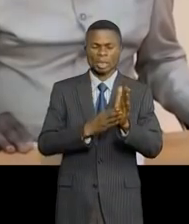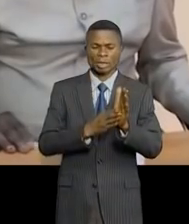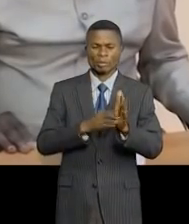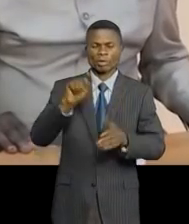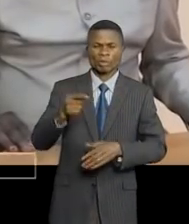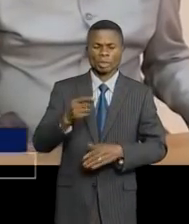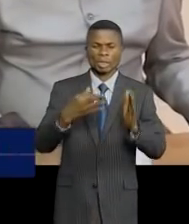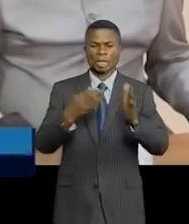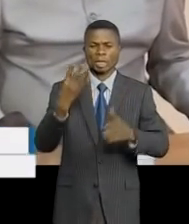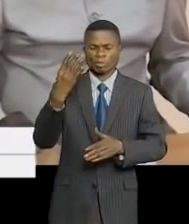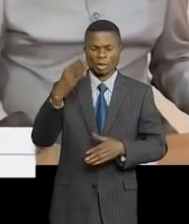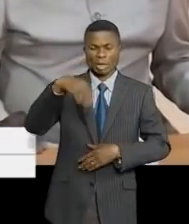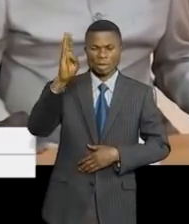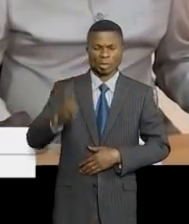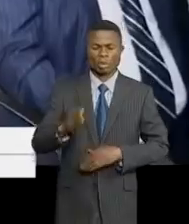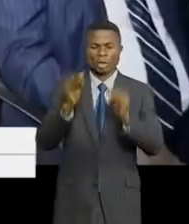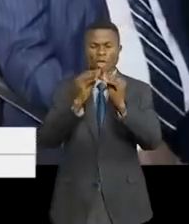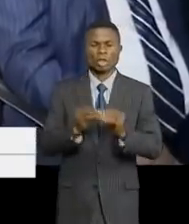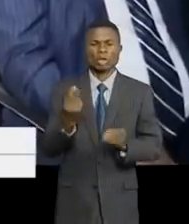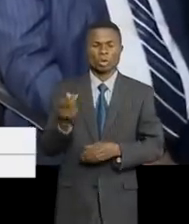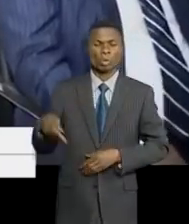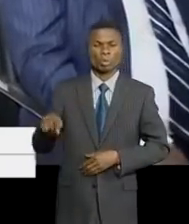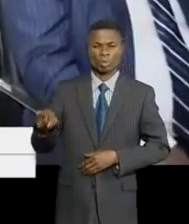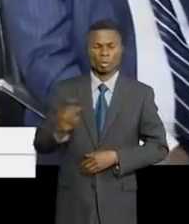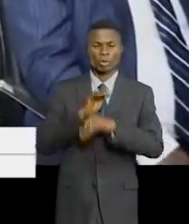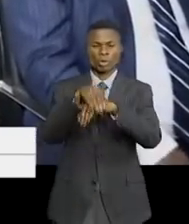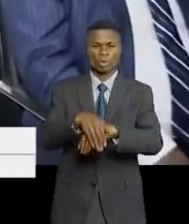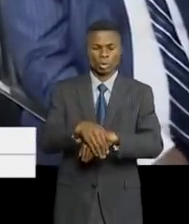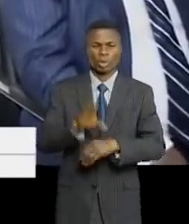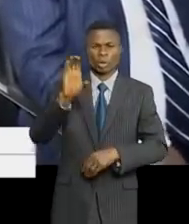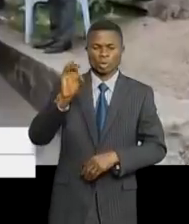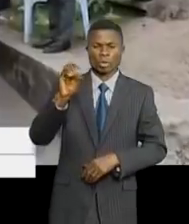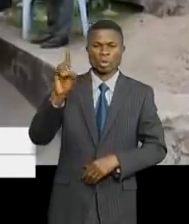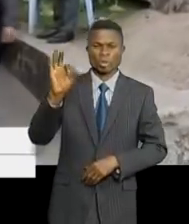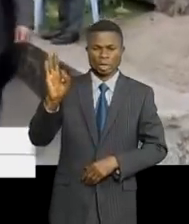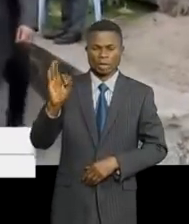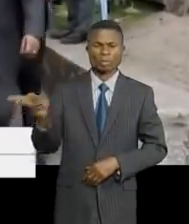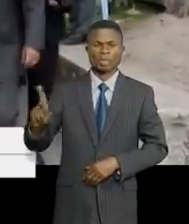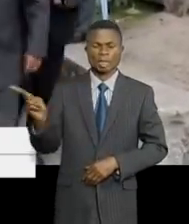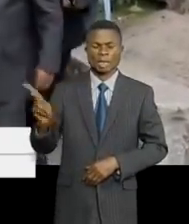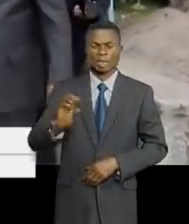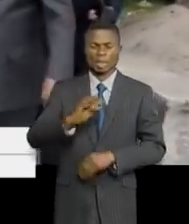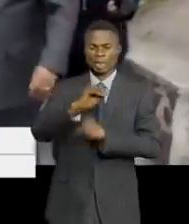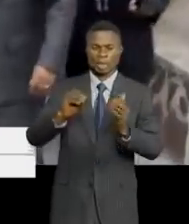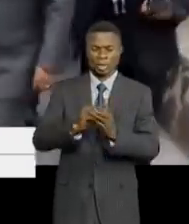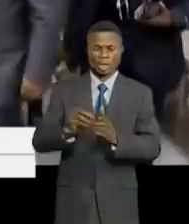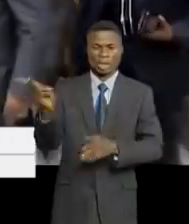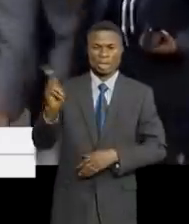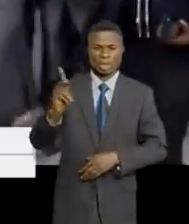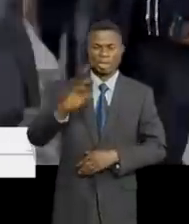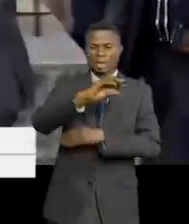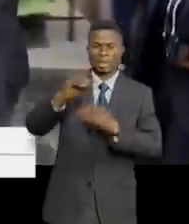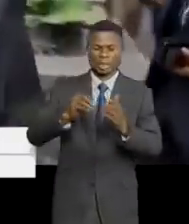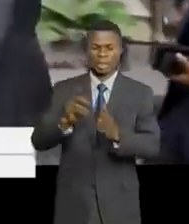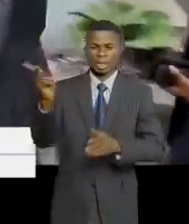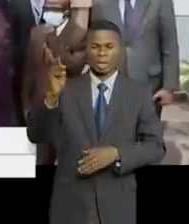19,84% du montant budgétisé dans cette province d'intervention du ProADER, Kasaï Oriental, Kasaï Central, Kasaï,